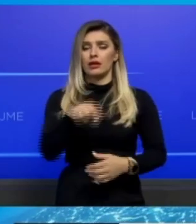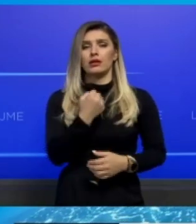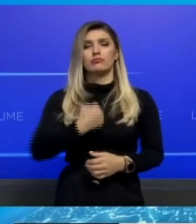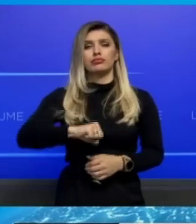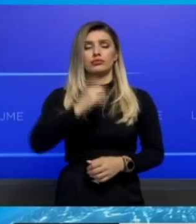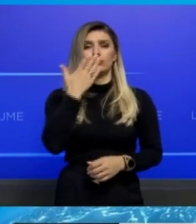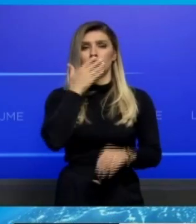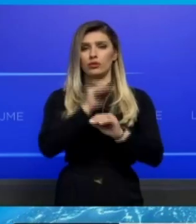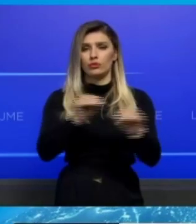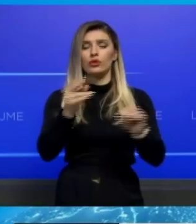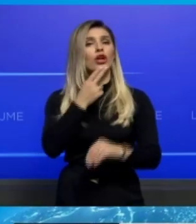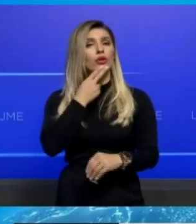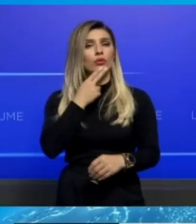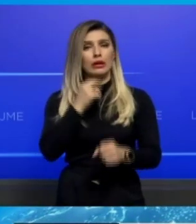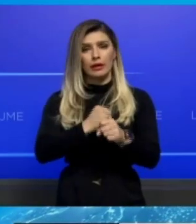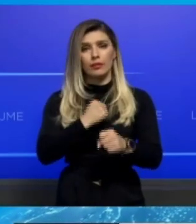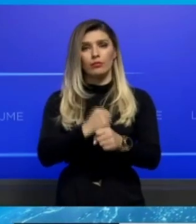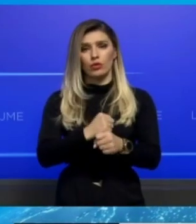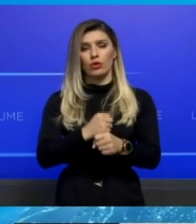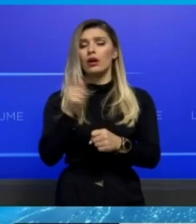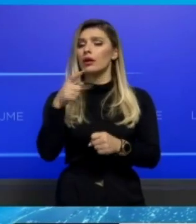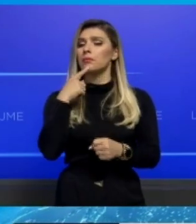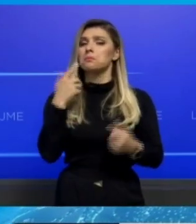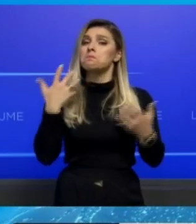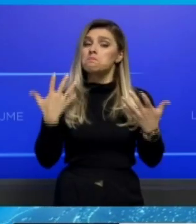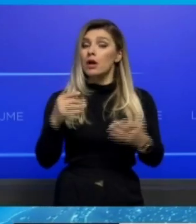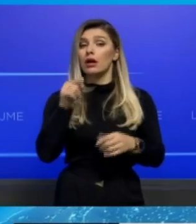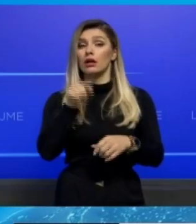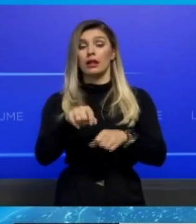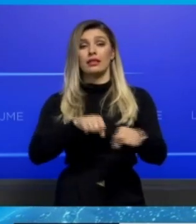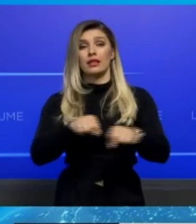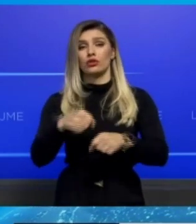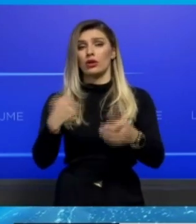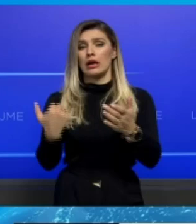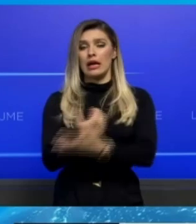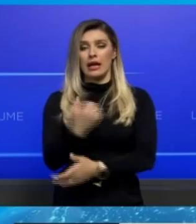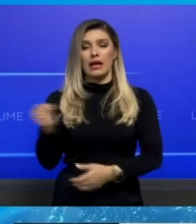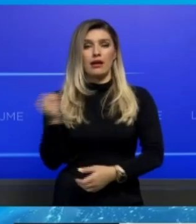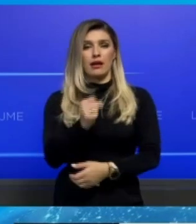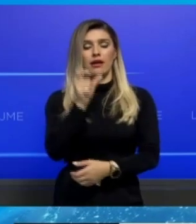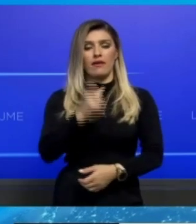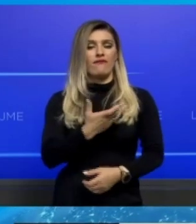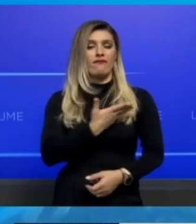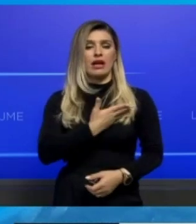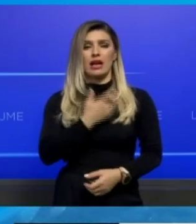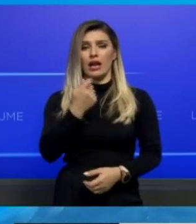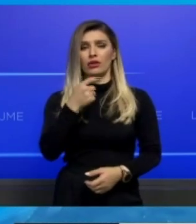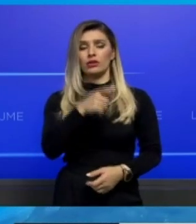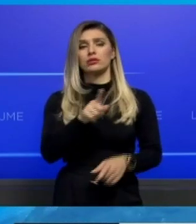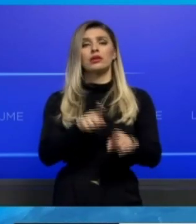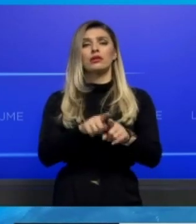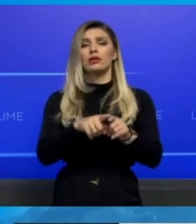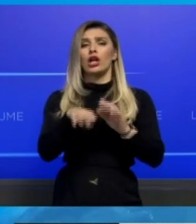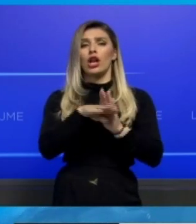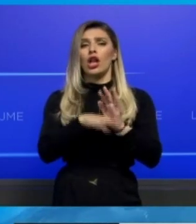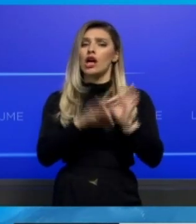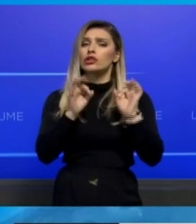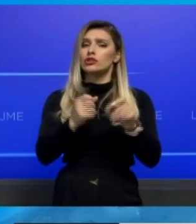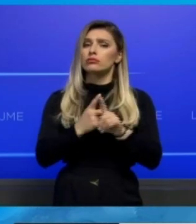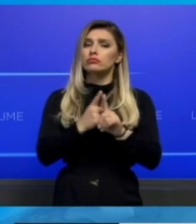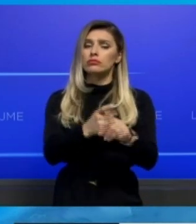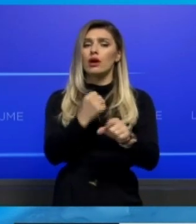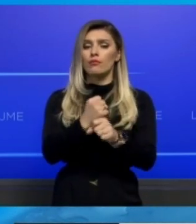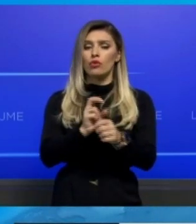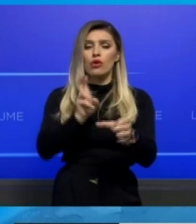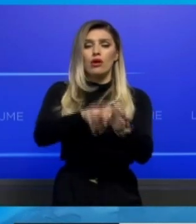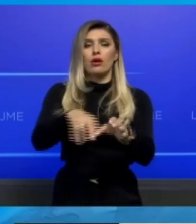procesin e mësimdhënjes. Ata po pretendojnë se drejtoresha e re Fari Ratkoceri është emruar jashtëligjshëm. Në një prononcim për